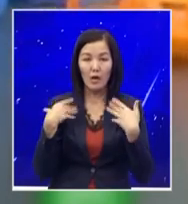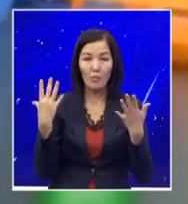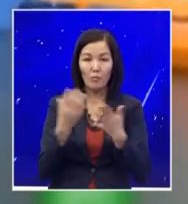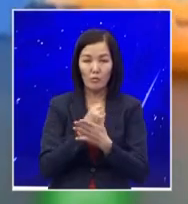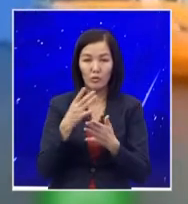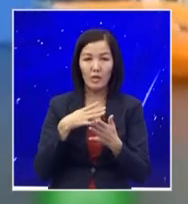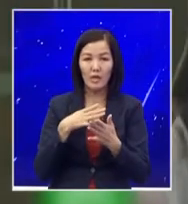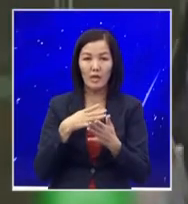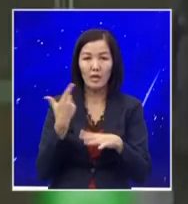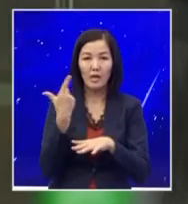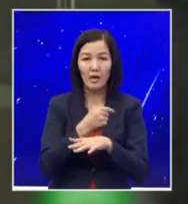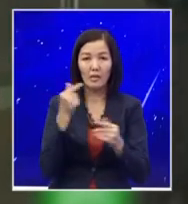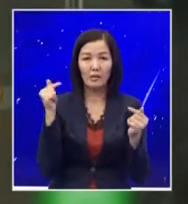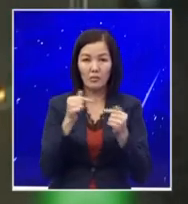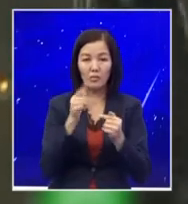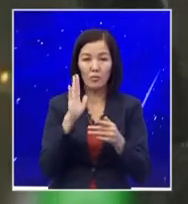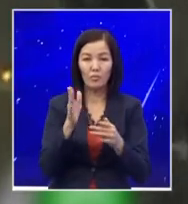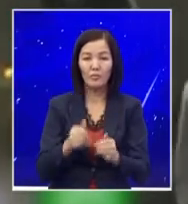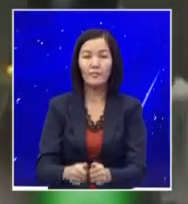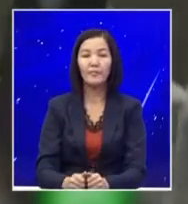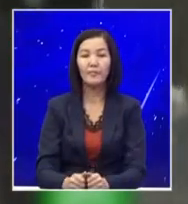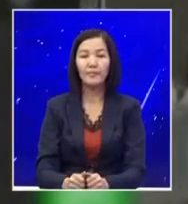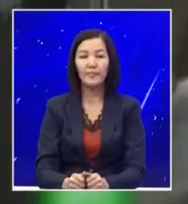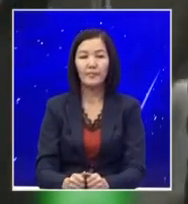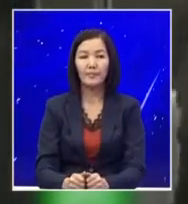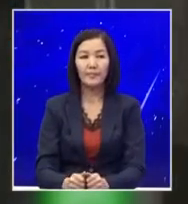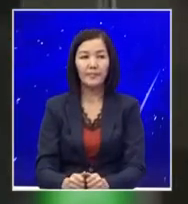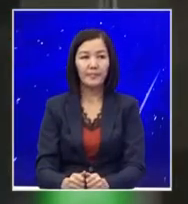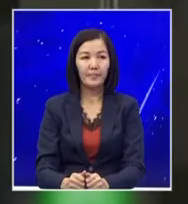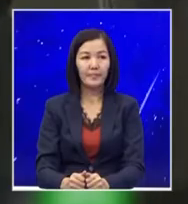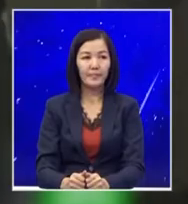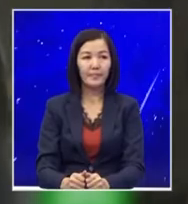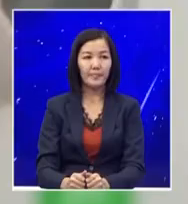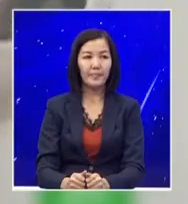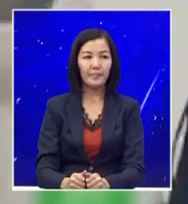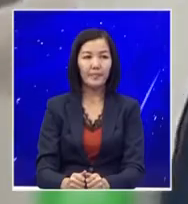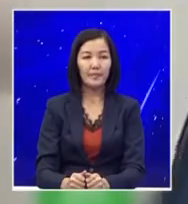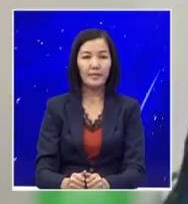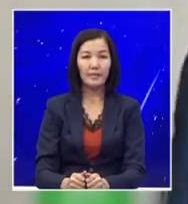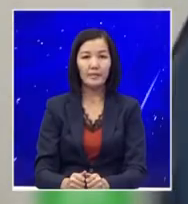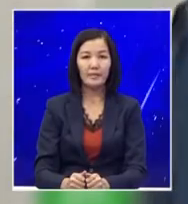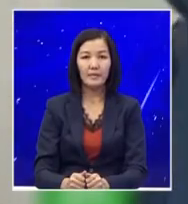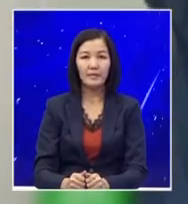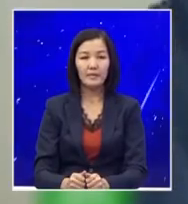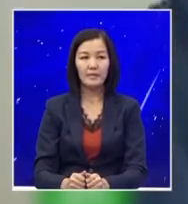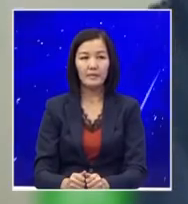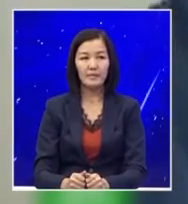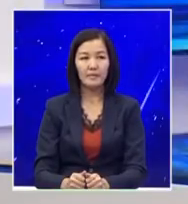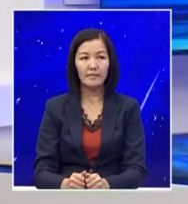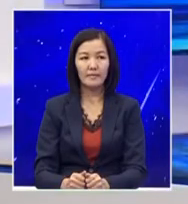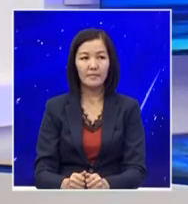қарсы вакцина ретінде қолданылады. Топтаманы ғаламтор ақпараттарымен дайындаған Мадина Несіпек, Жетісу телеарнасы.